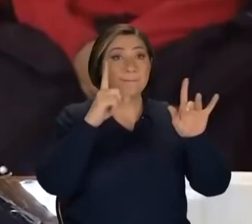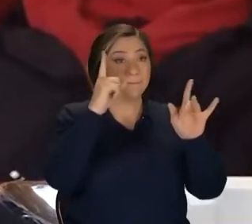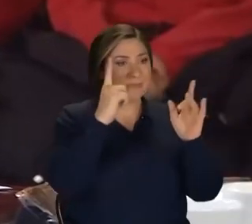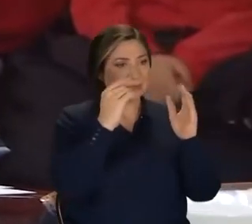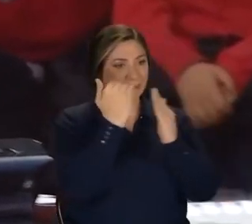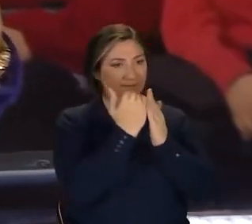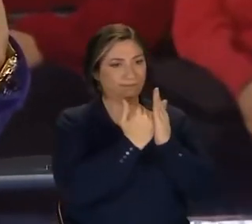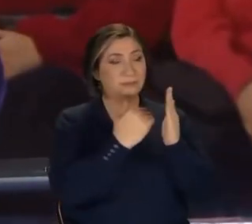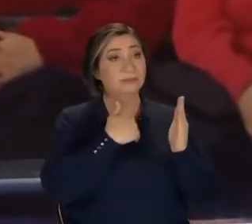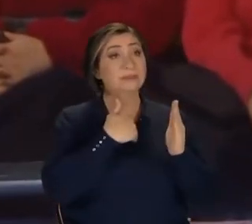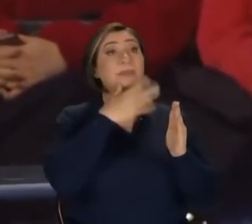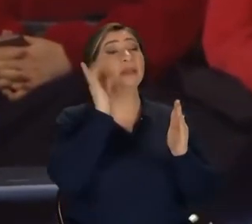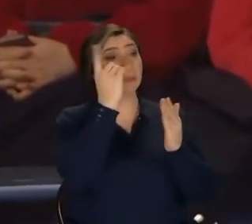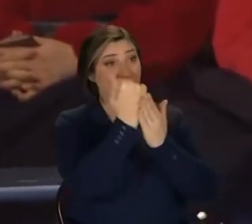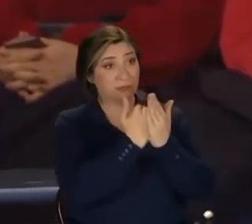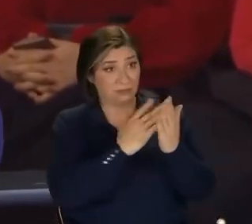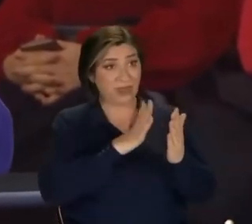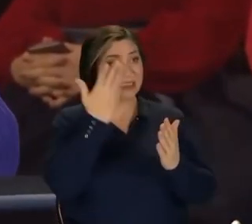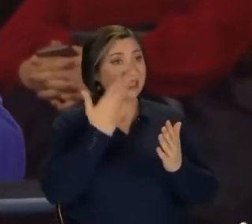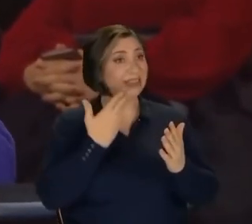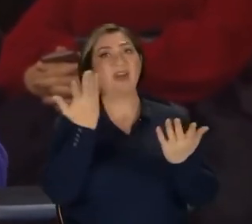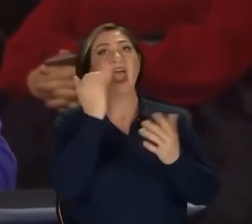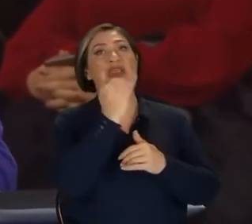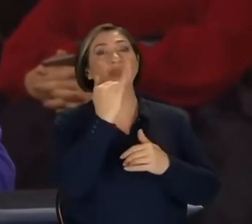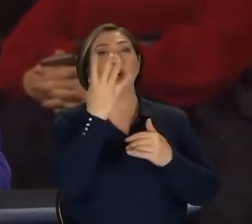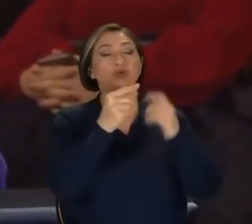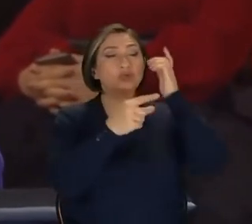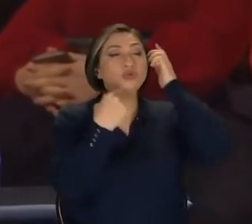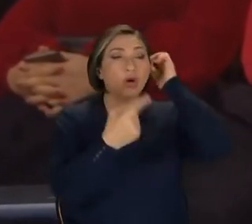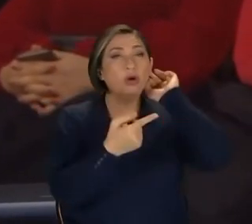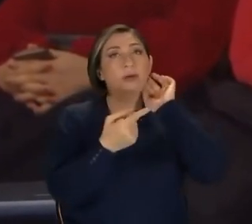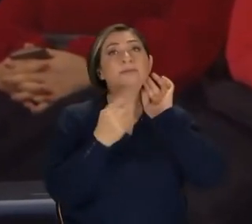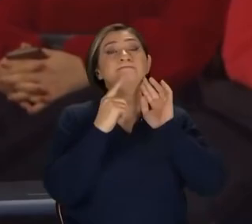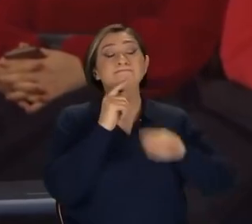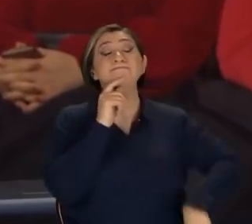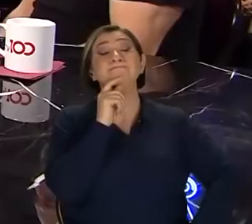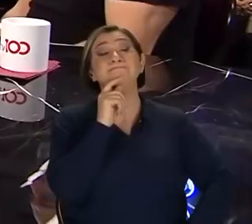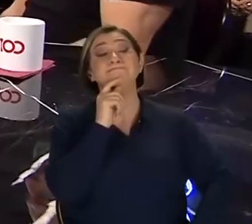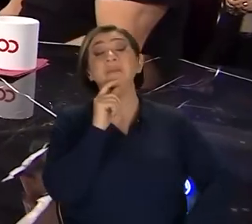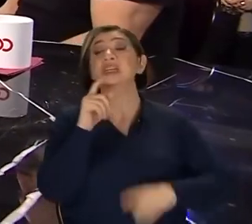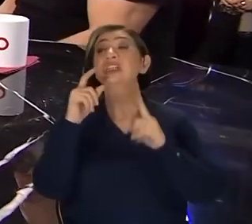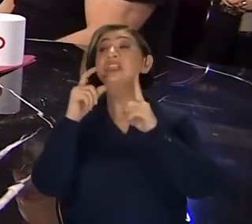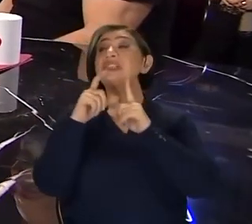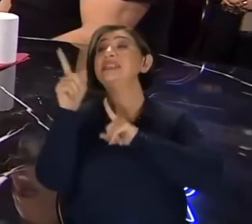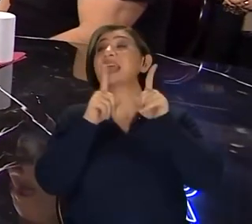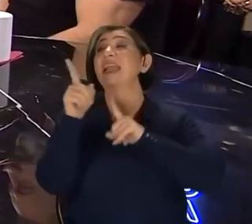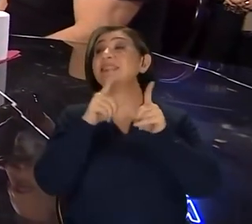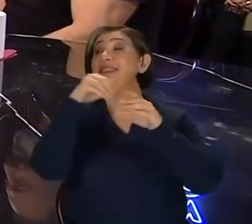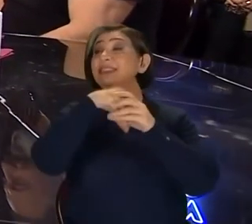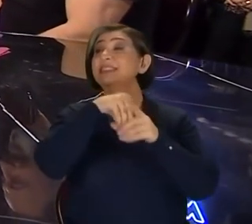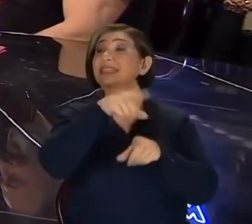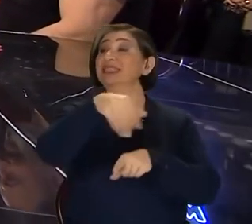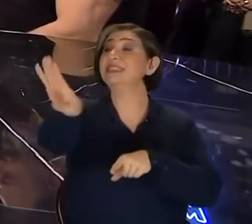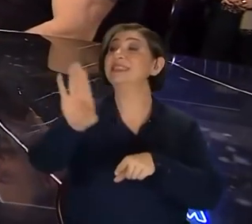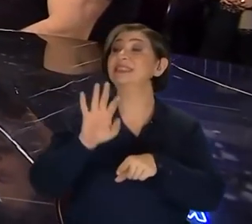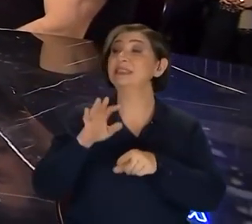tanımlamam var bizim bilmediğimiz. Yani seyirci olarak ya da eleştirme olarak. Şunu mu söylüyor yani? Dijital platform. Burası dijital platforma